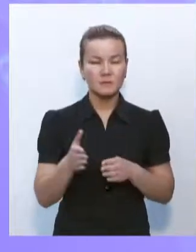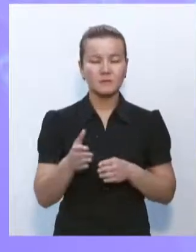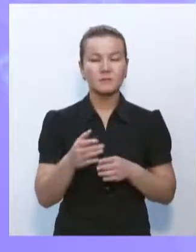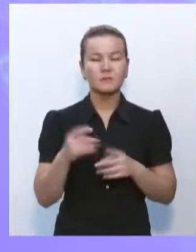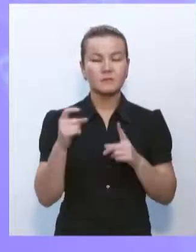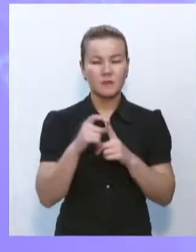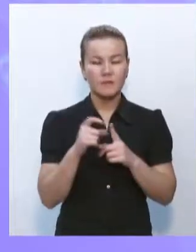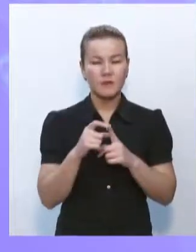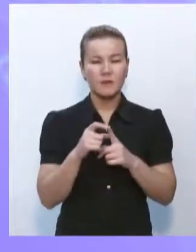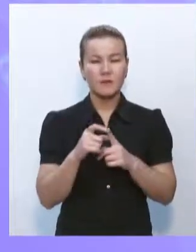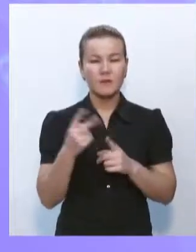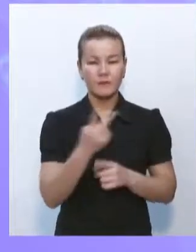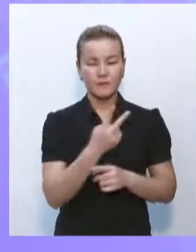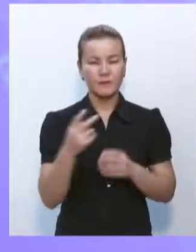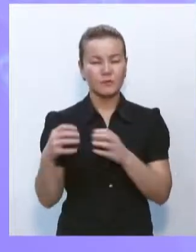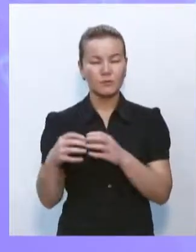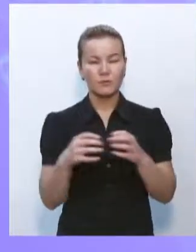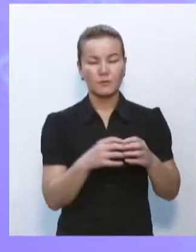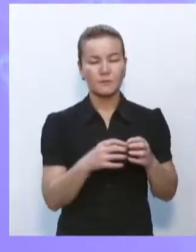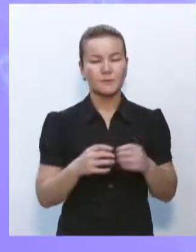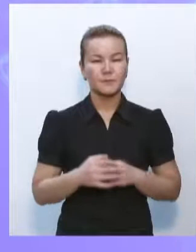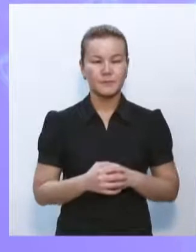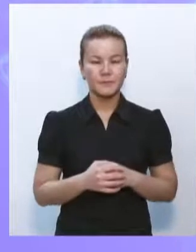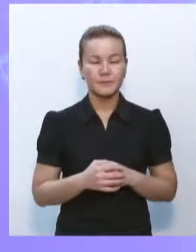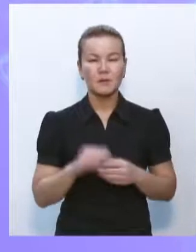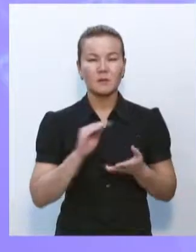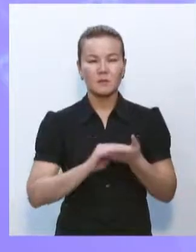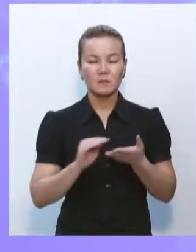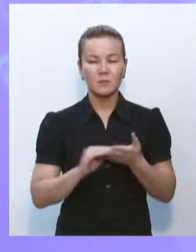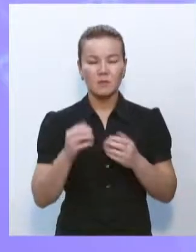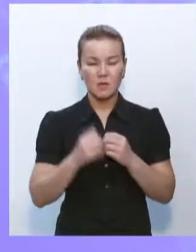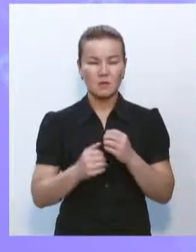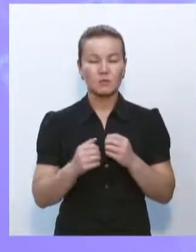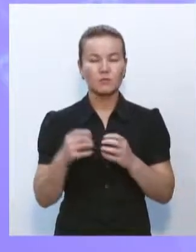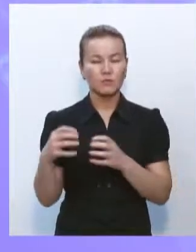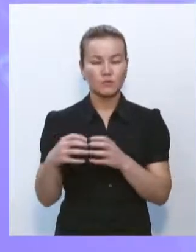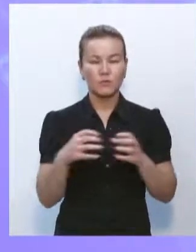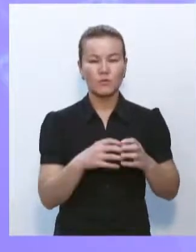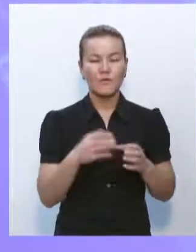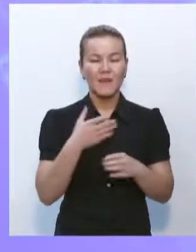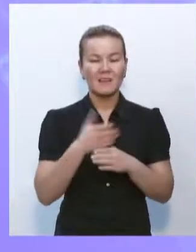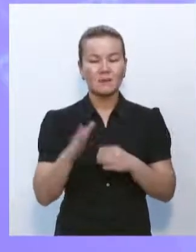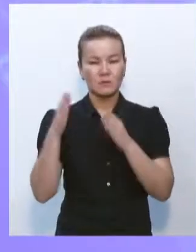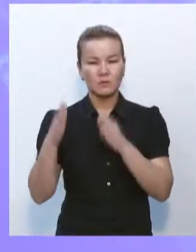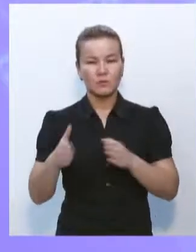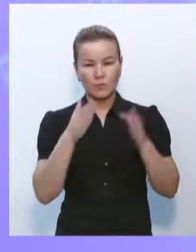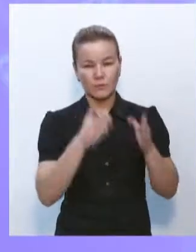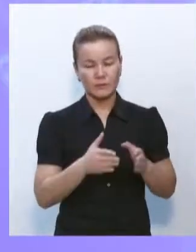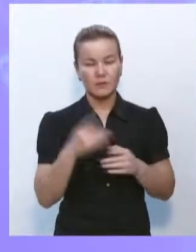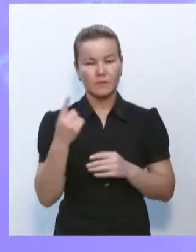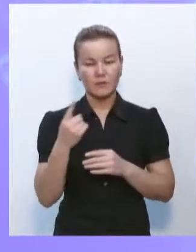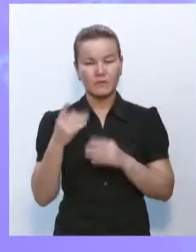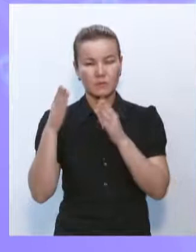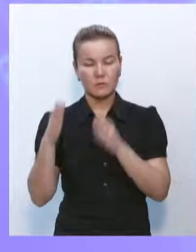Распределите слова в две группы. Напишите каждую группу в отдельный столбик. В